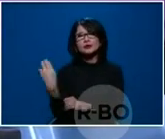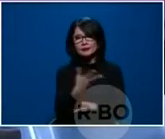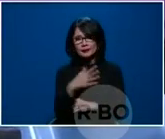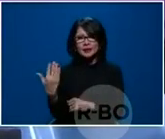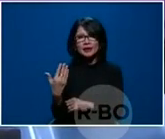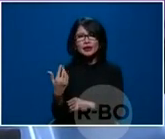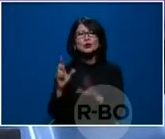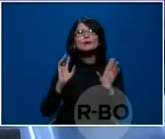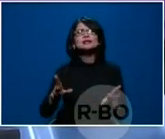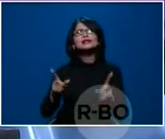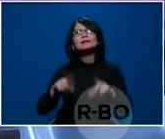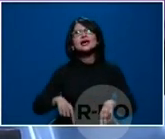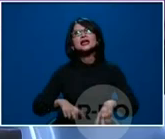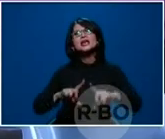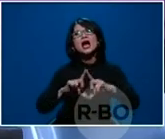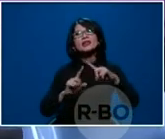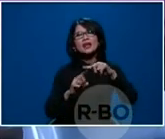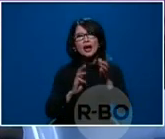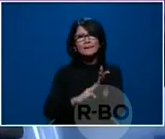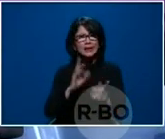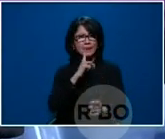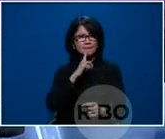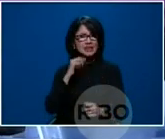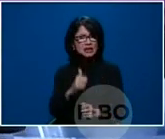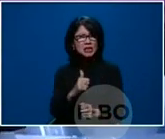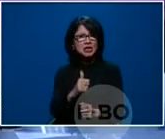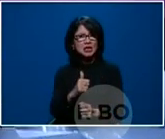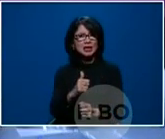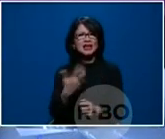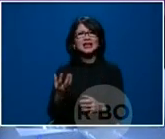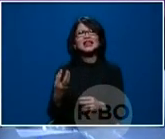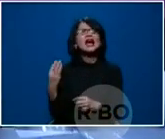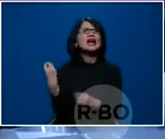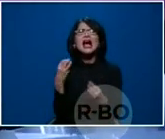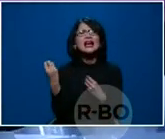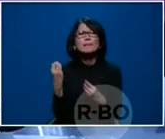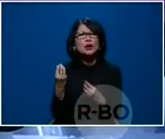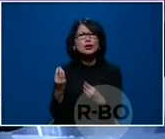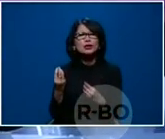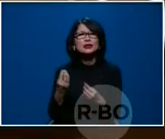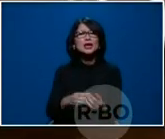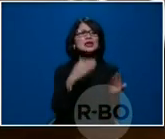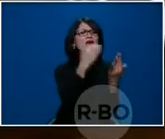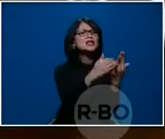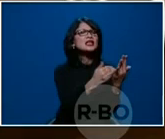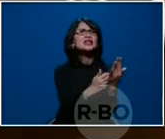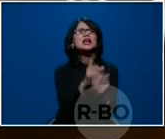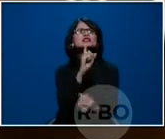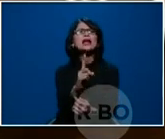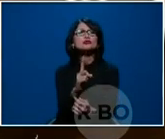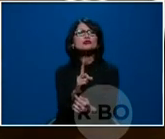bisa menjadi ATM dan yang paling penting lagi kita enggak repot data semua berada di sini dan saya